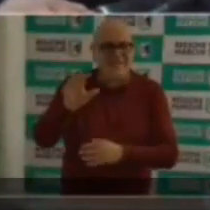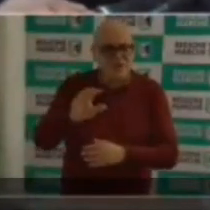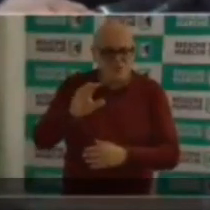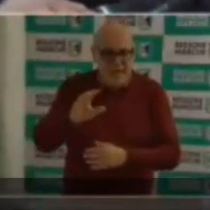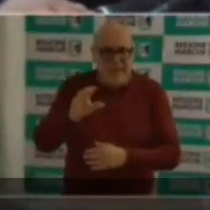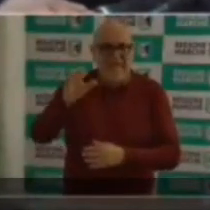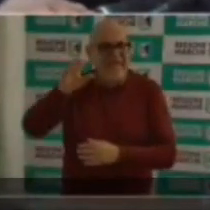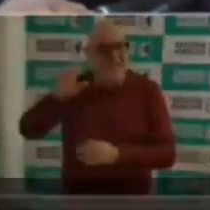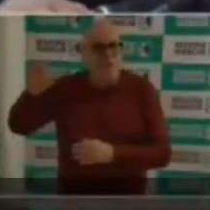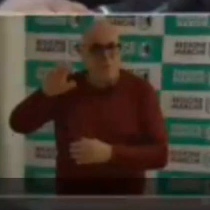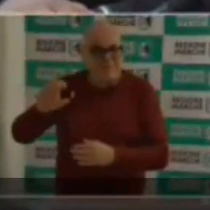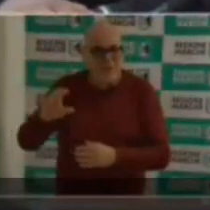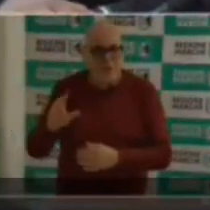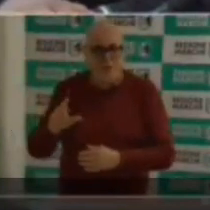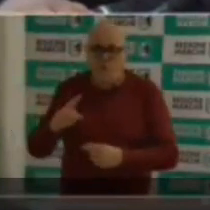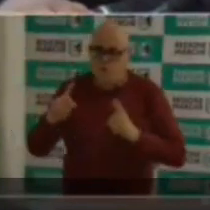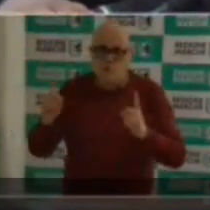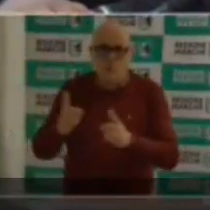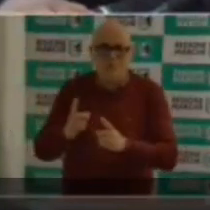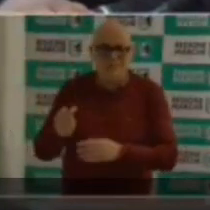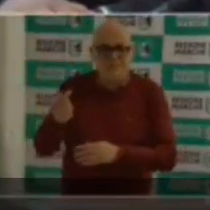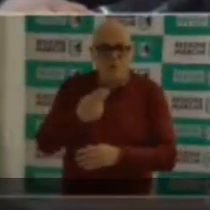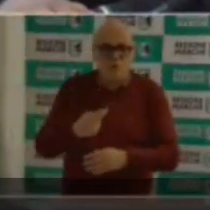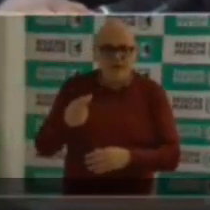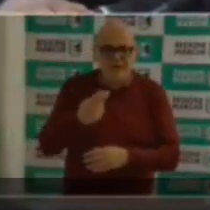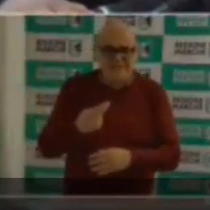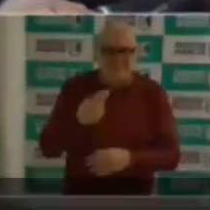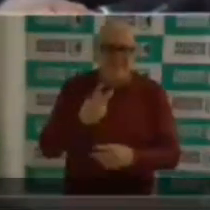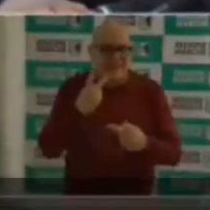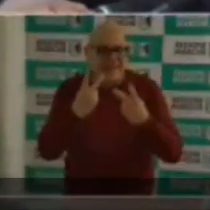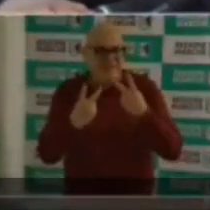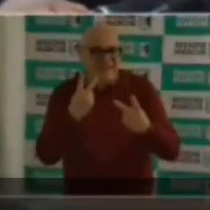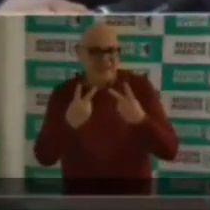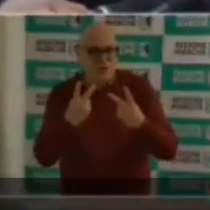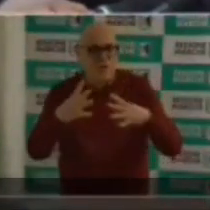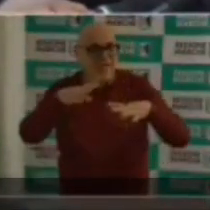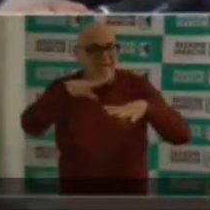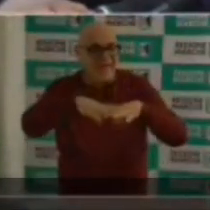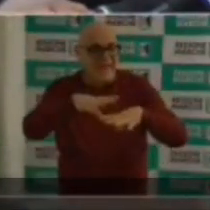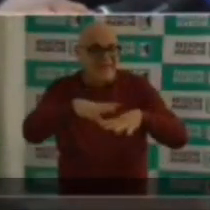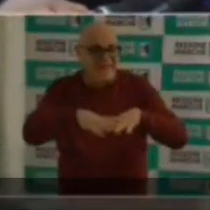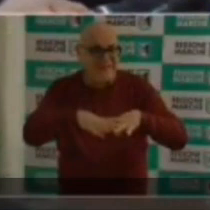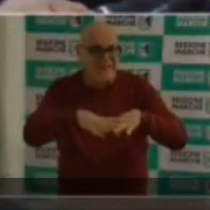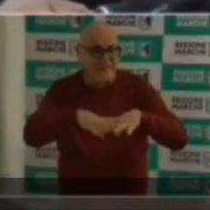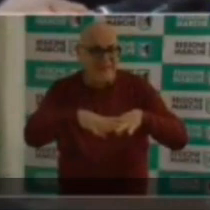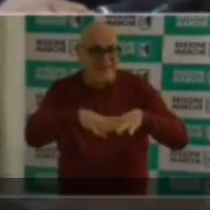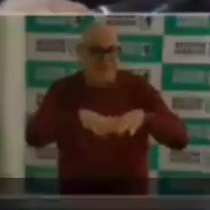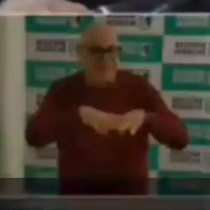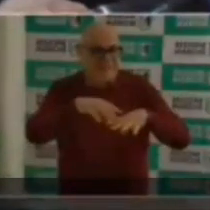europeo, sono tutti progetti che vedono la rete come